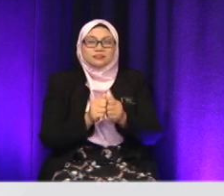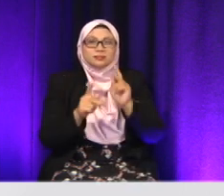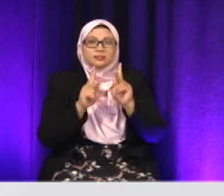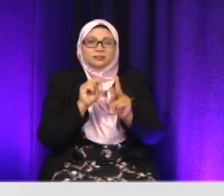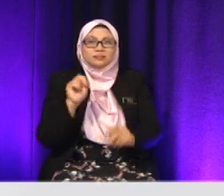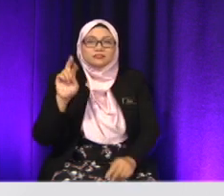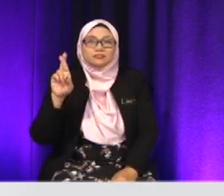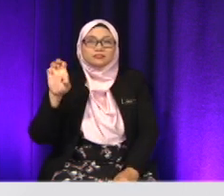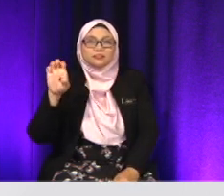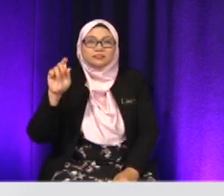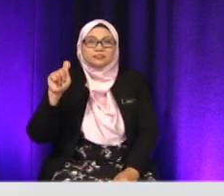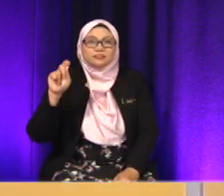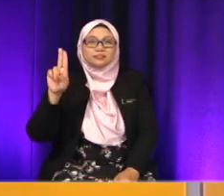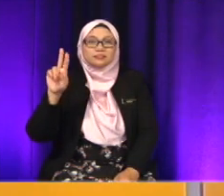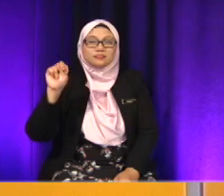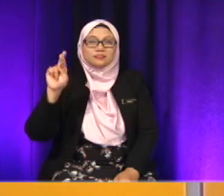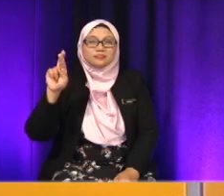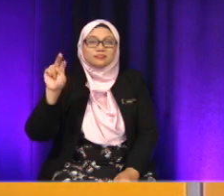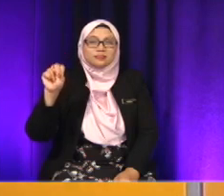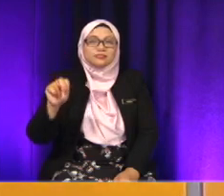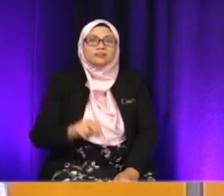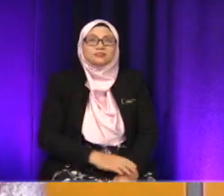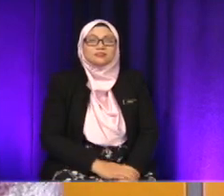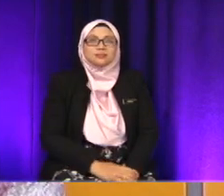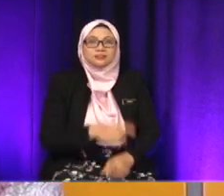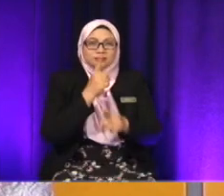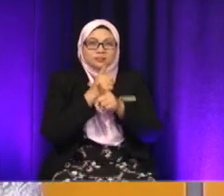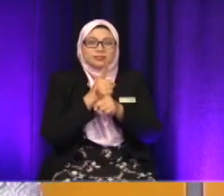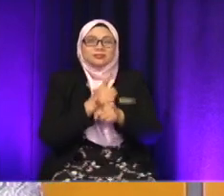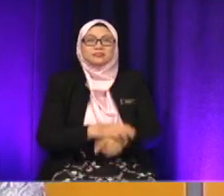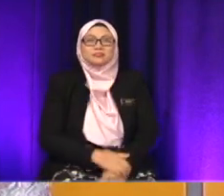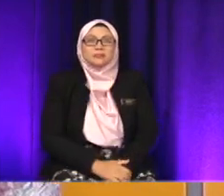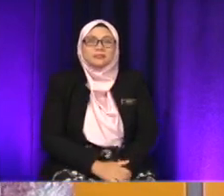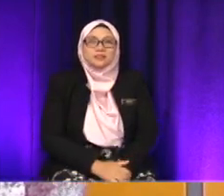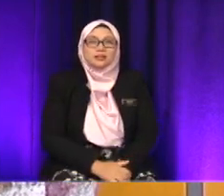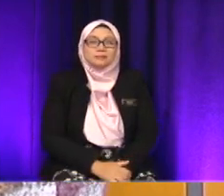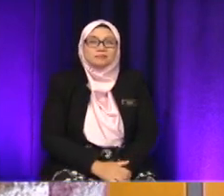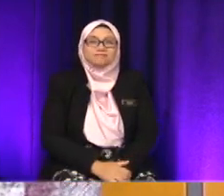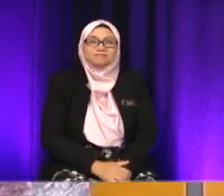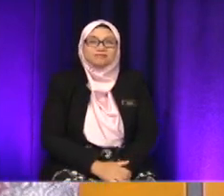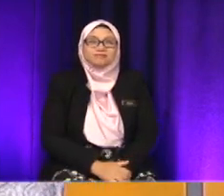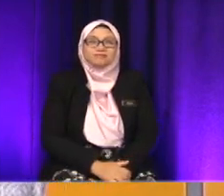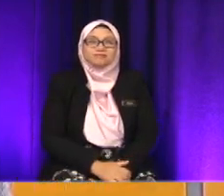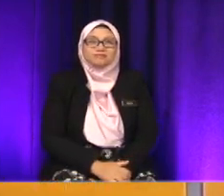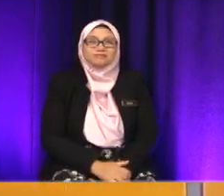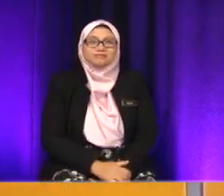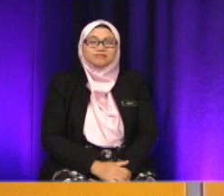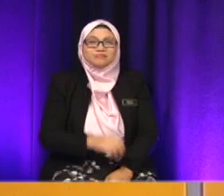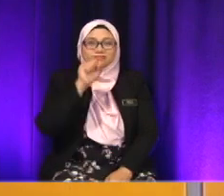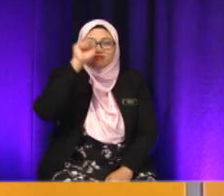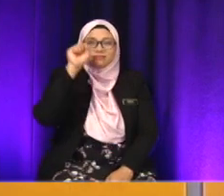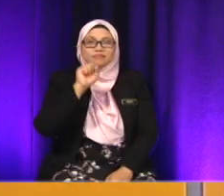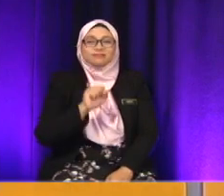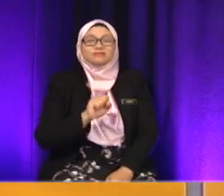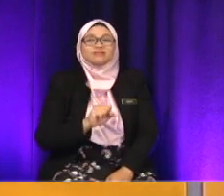mempunyai penyakit tidak mempunyai pernyataan weekend nah oke soalnya seterusnya